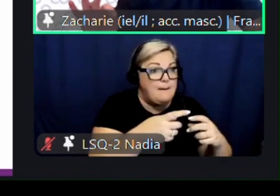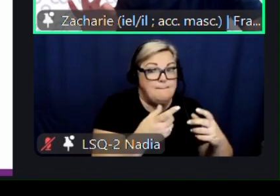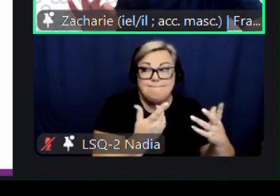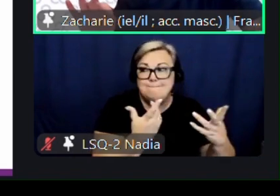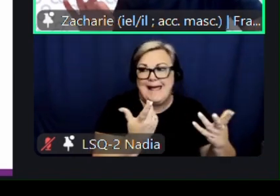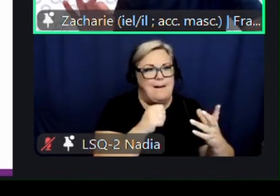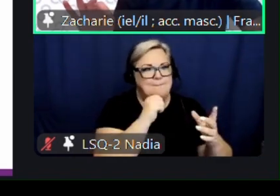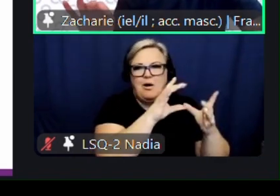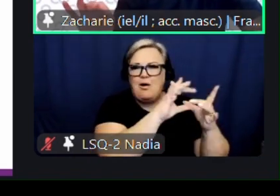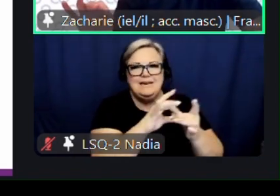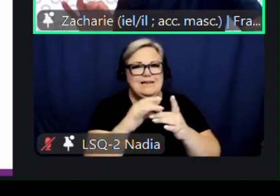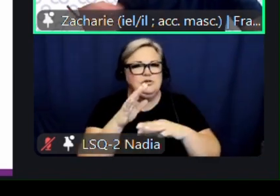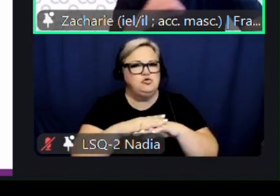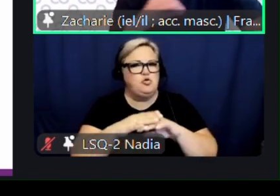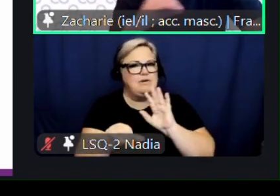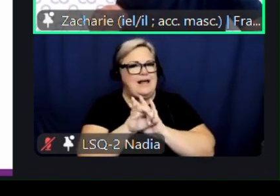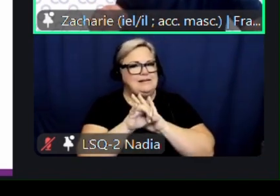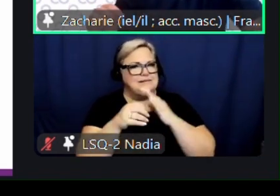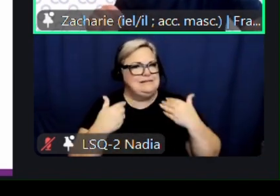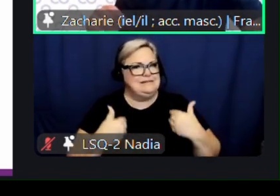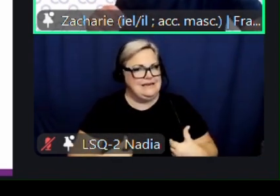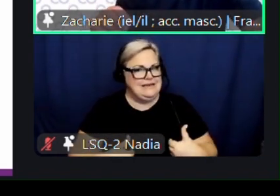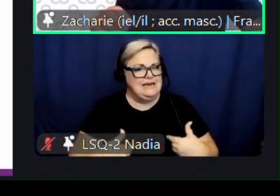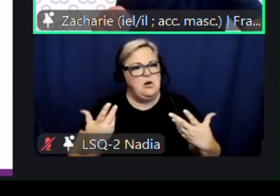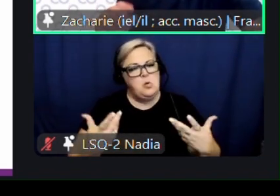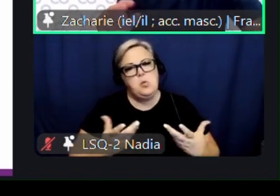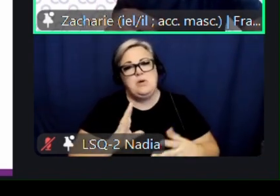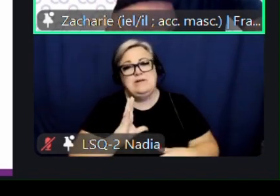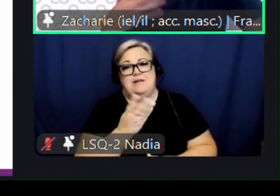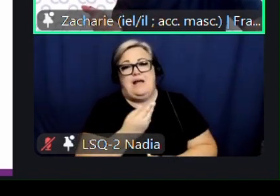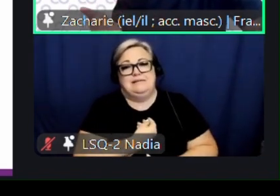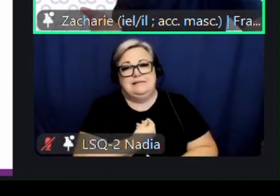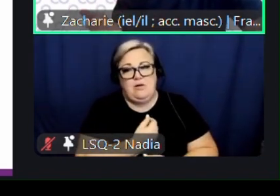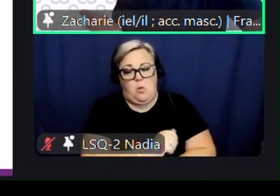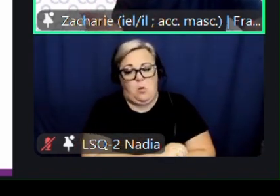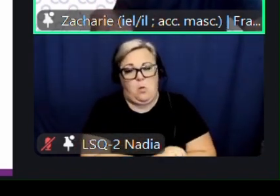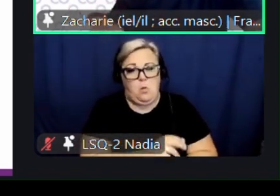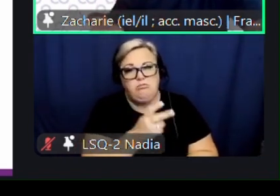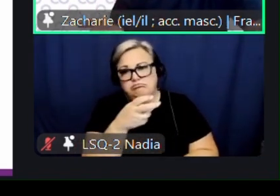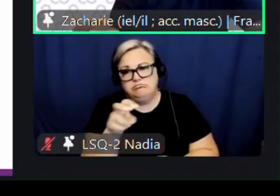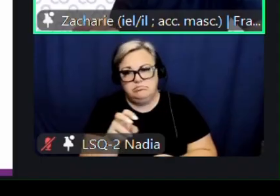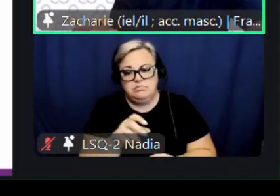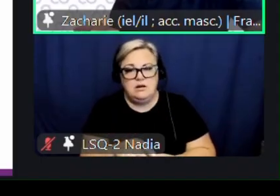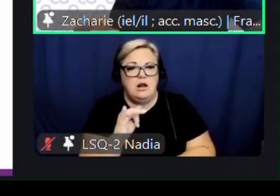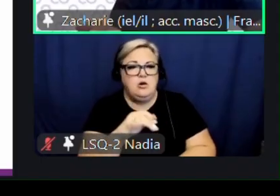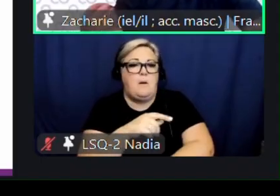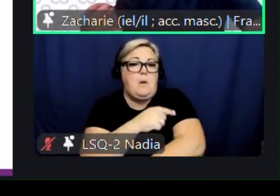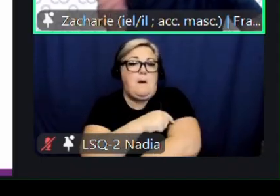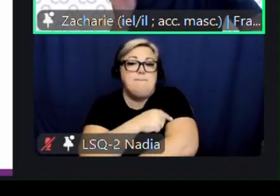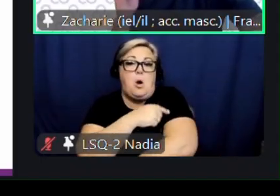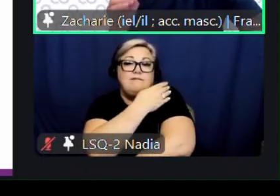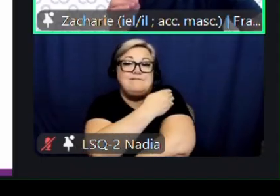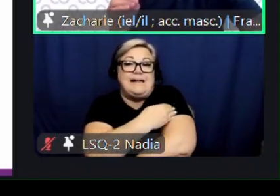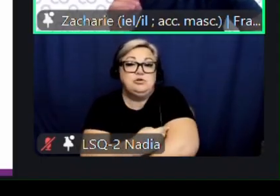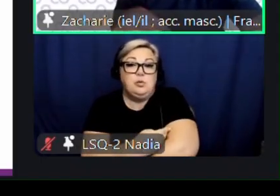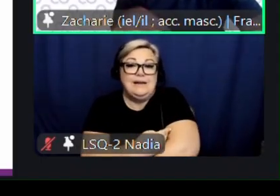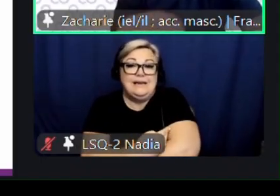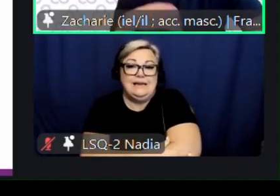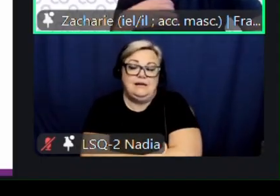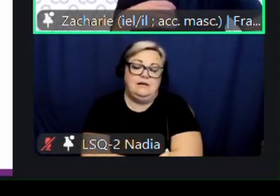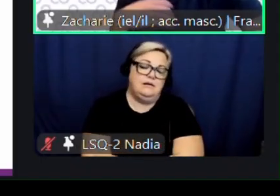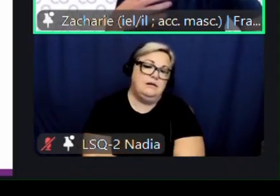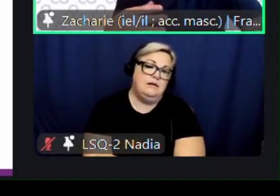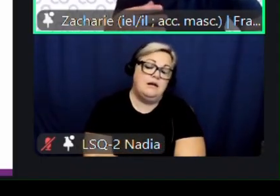du tout lié à son identité de genre ou sa transition médicale, comme par exemple un bras fracturé. Par